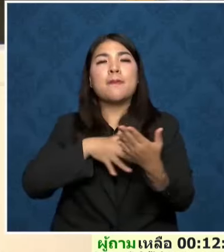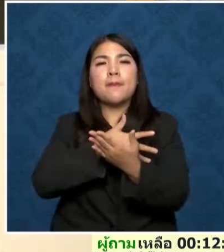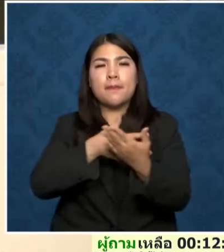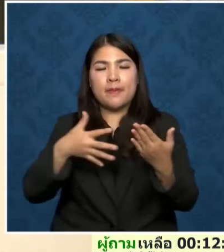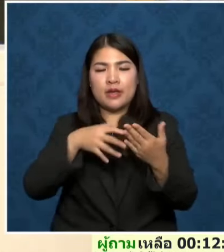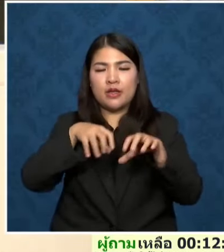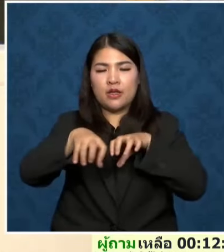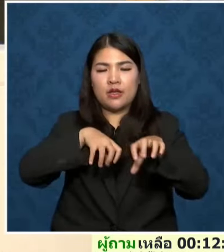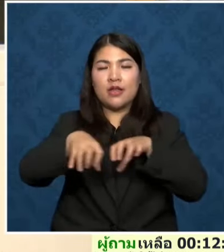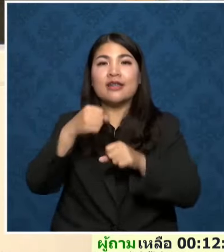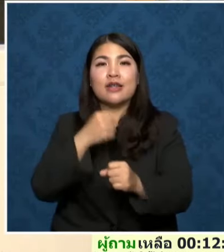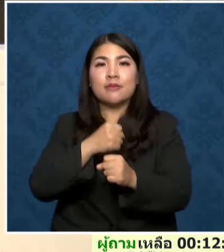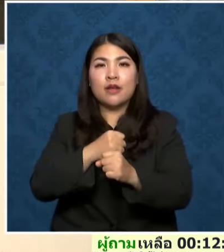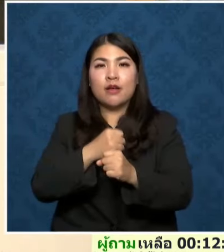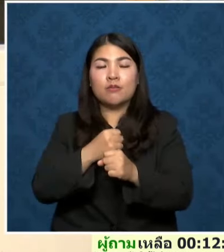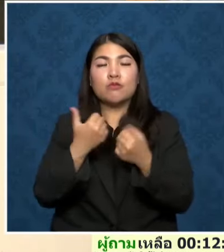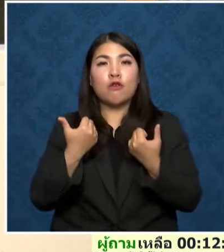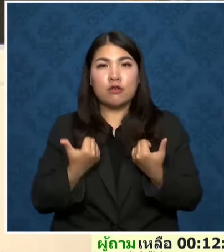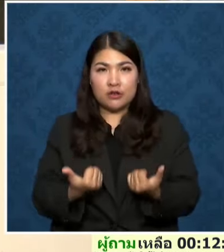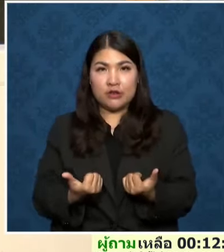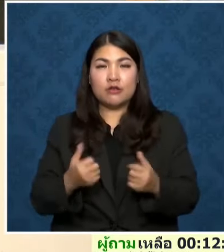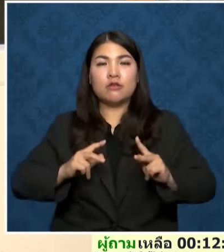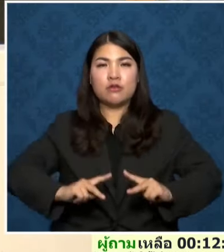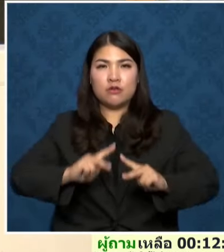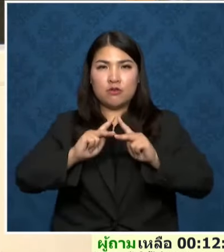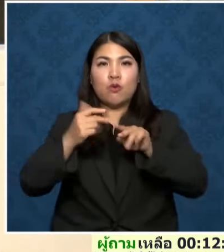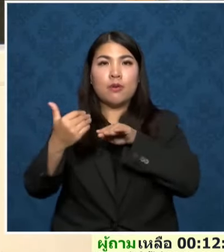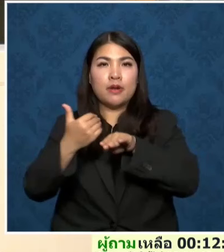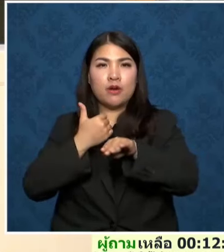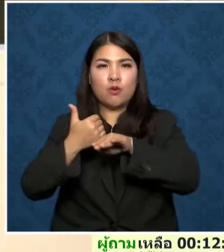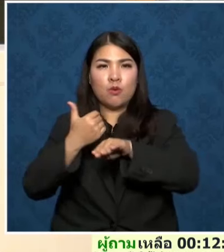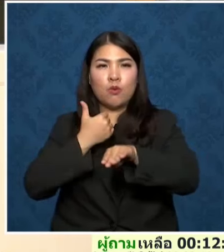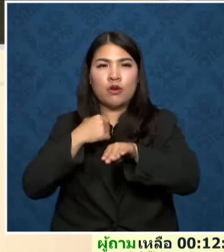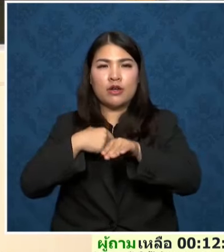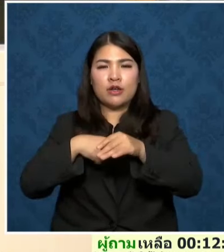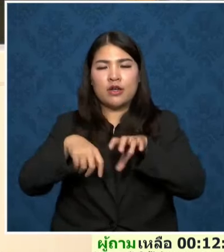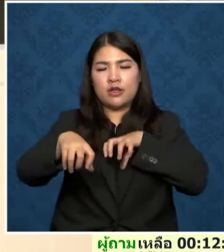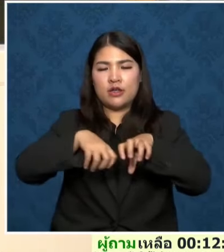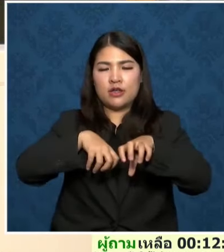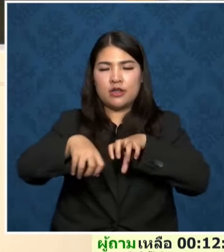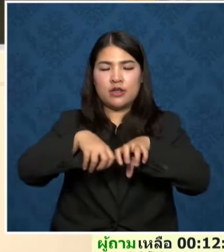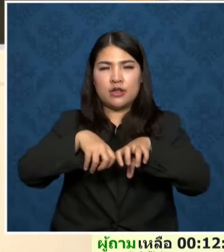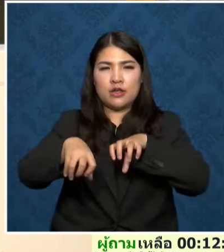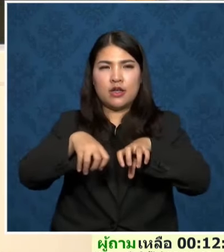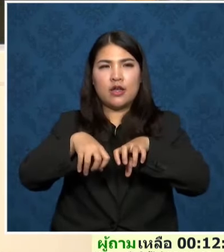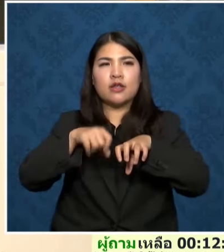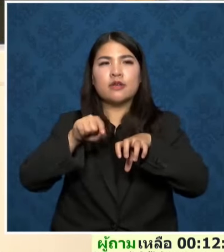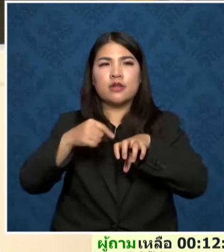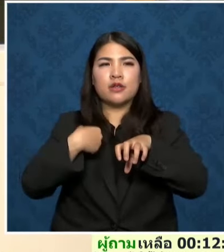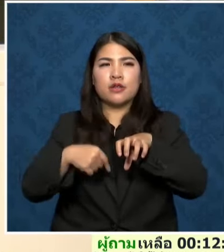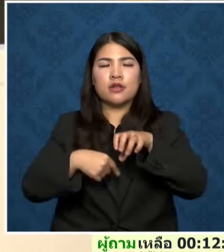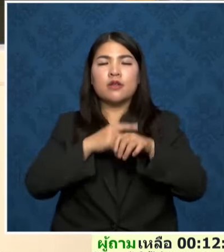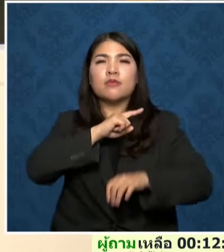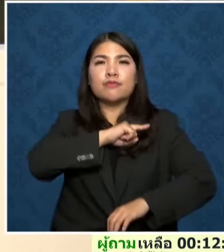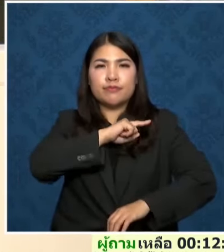งานนะคะจะเหนว่าปัจจุบันนะคะ กระสวงคมนาคม ภายใต้การเมือนงานของท่านสุดยาจึรมเิงกิจและภายใต้